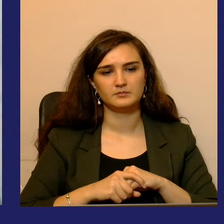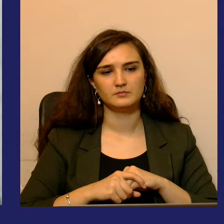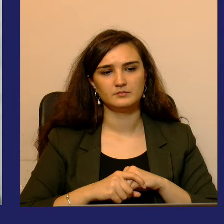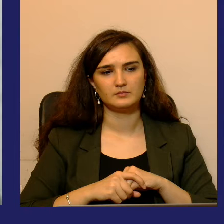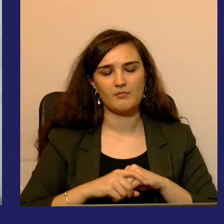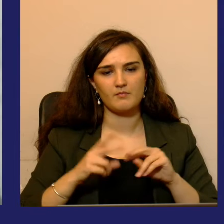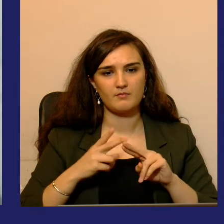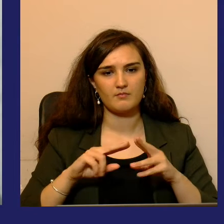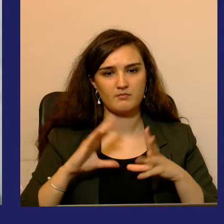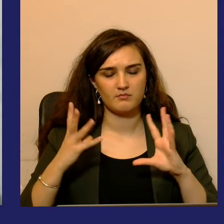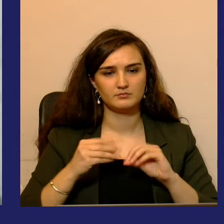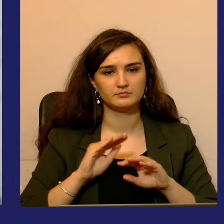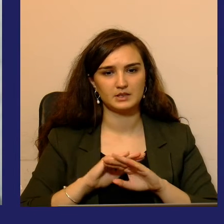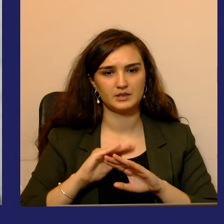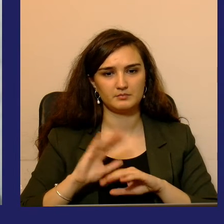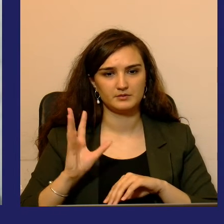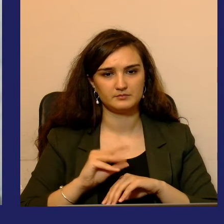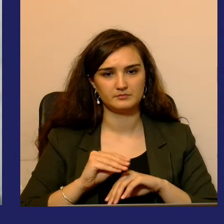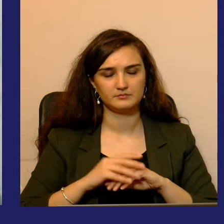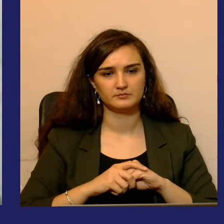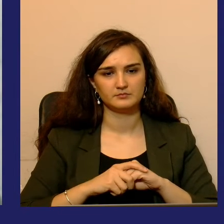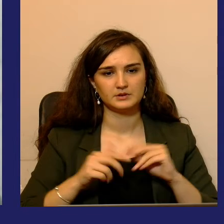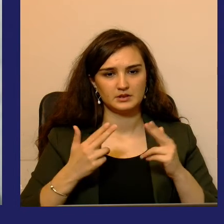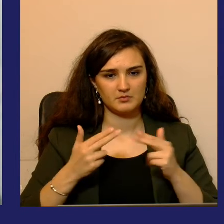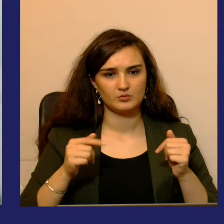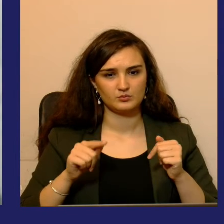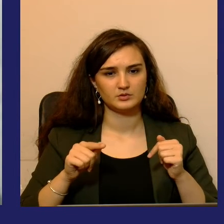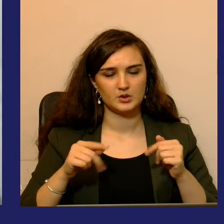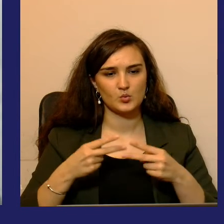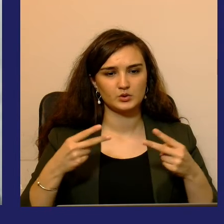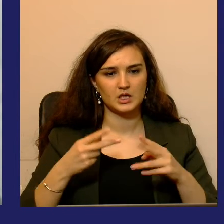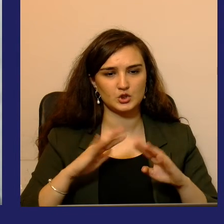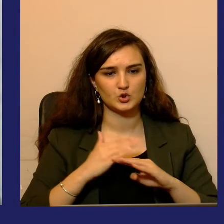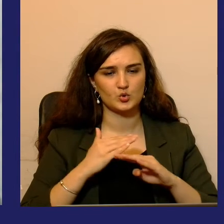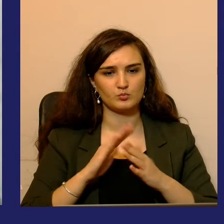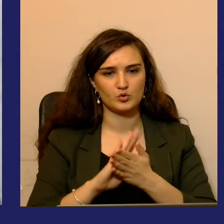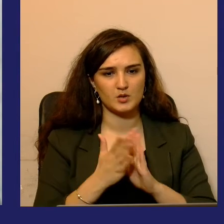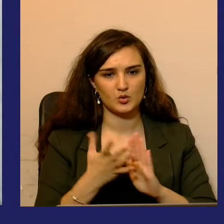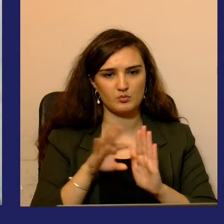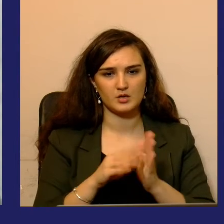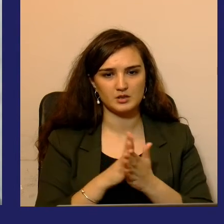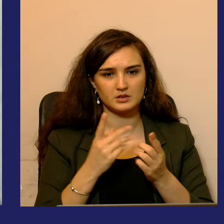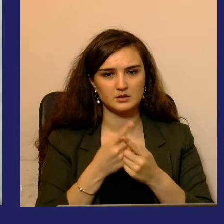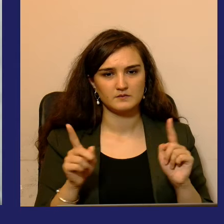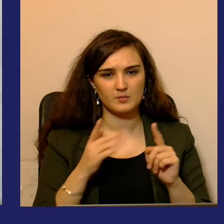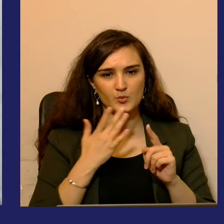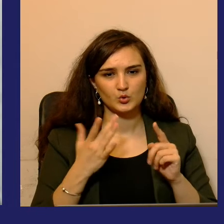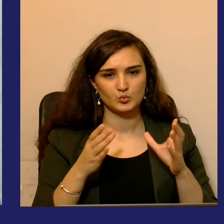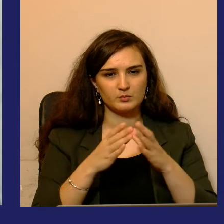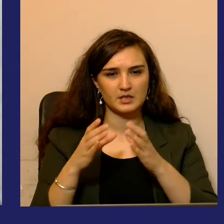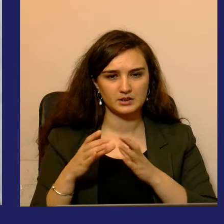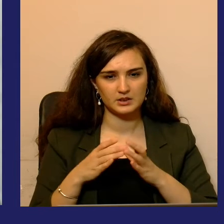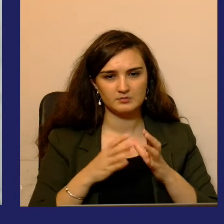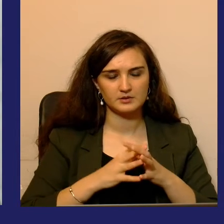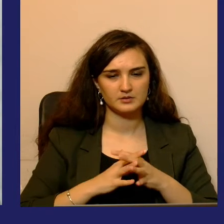ეს ფაქტები რა თქმა უნდა უთანასწორო მდგომარეობაში აყენებს სხვა პოლიტიკურ